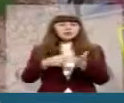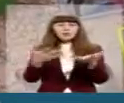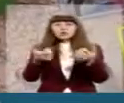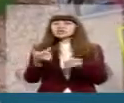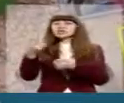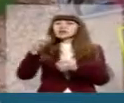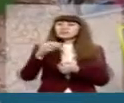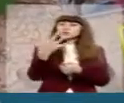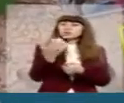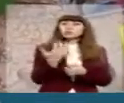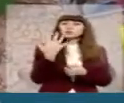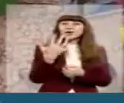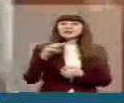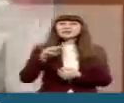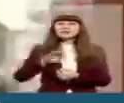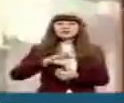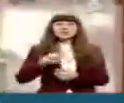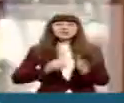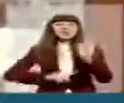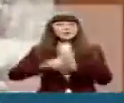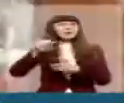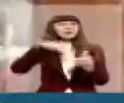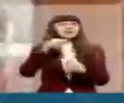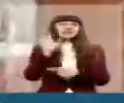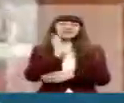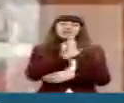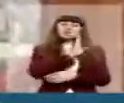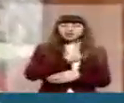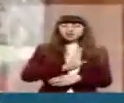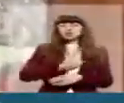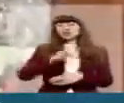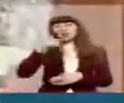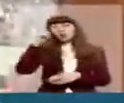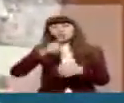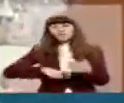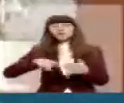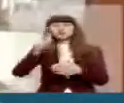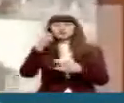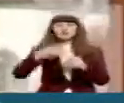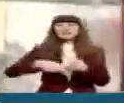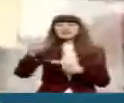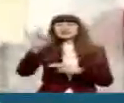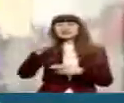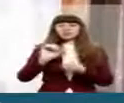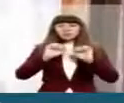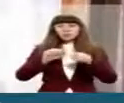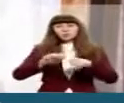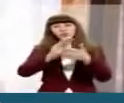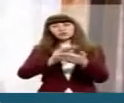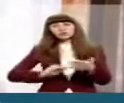размере 505 тысяч тенге. Начинающая бизнес-вумен уверена, что с окончанием ограничительных мер продолжит развивать свое